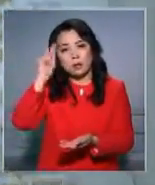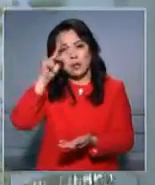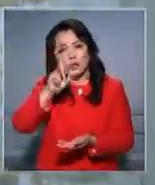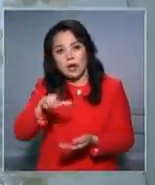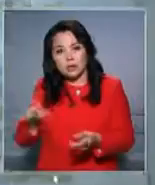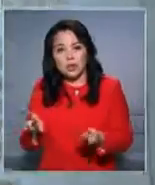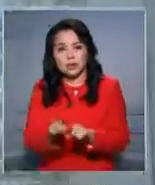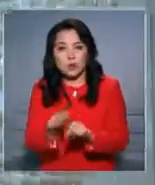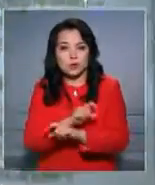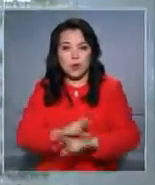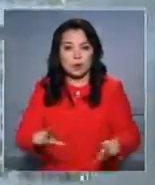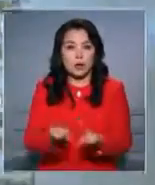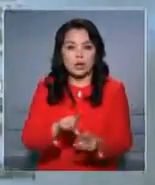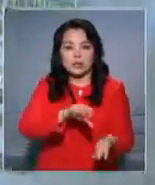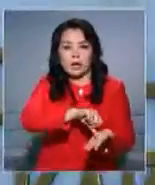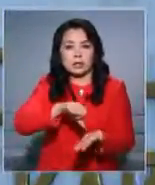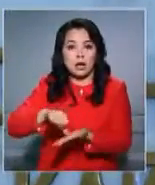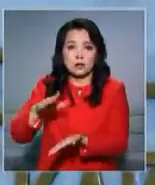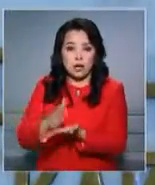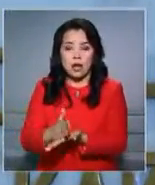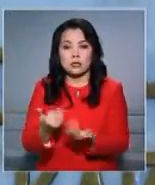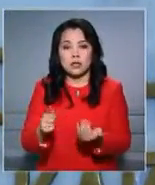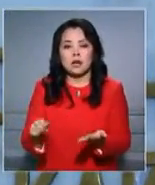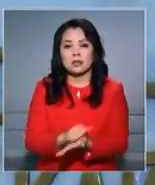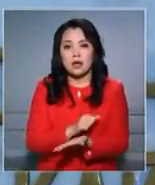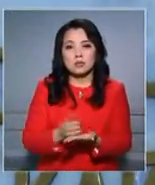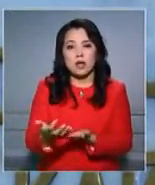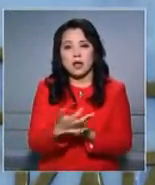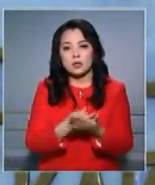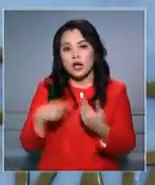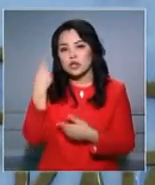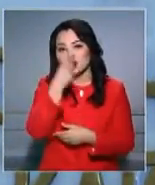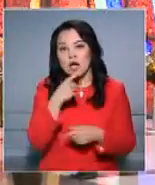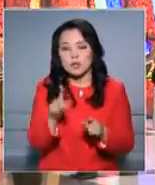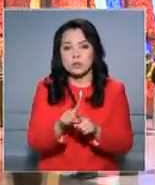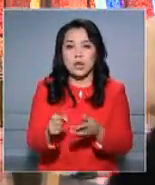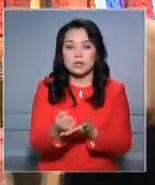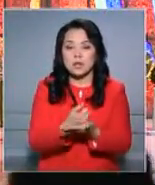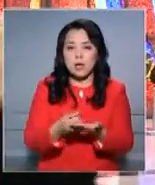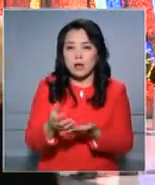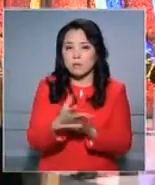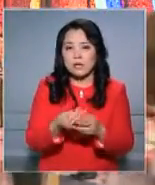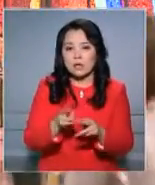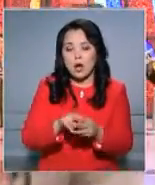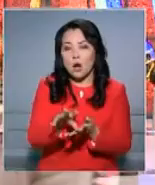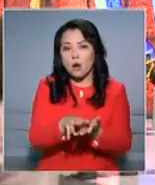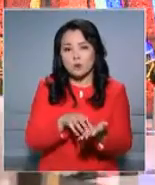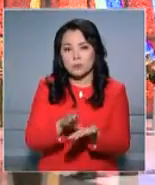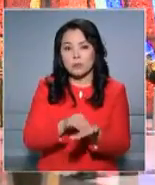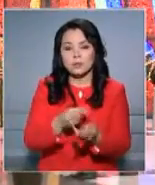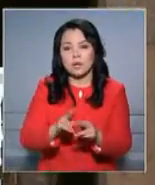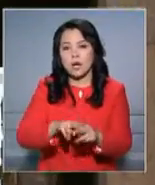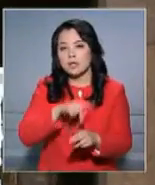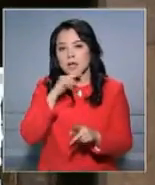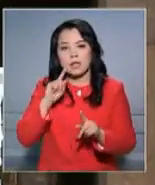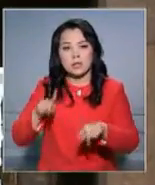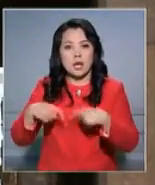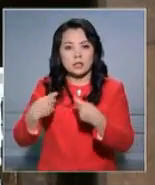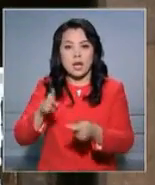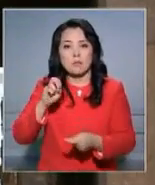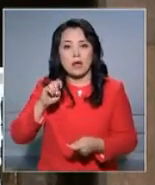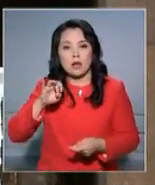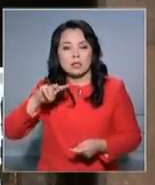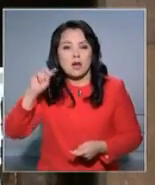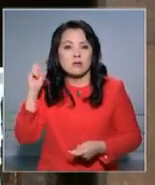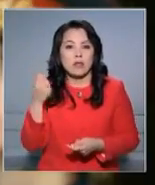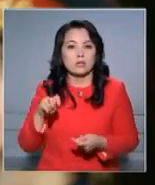қатысты. Талғат Бигелдинов жеке құжаттарының көшірмесі де ресейлік әріптестердің қолына берілді. Батырдың мүсіні Берлин үшін